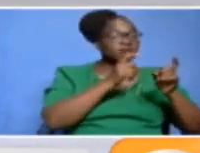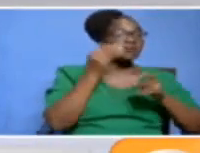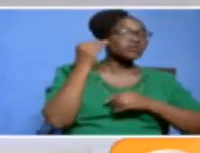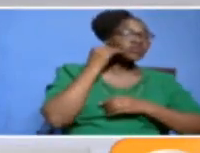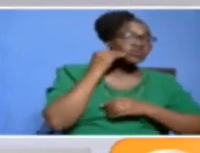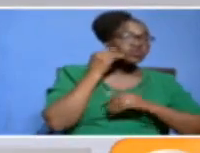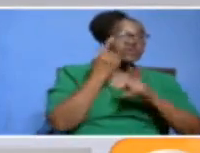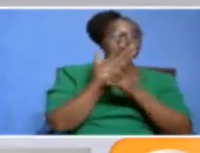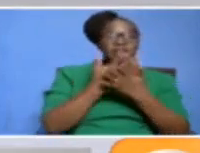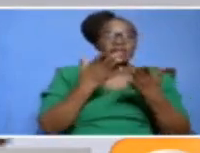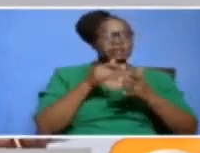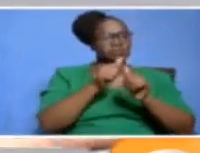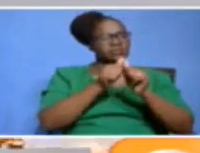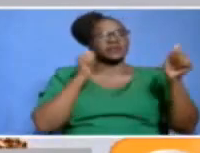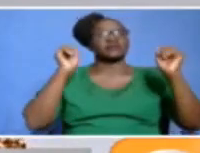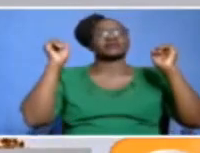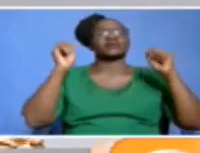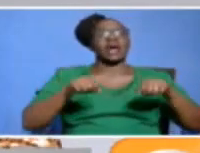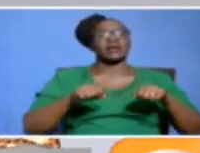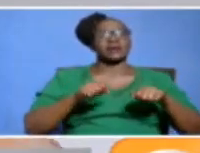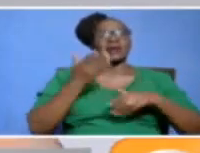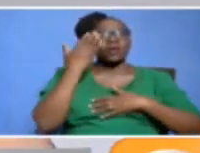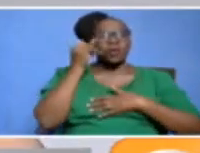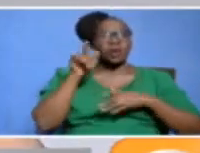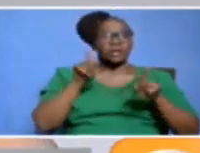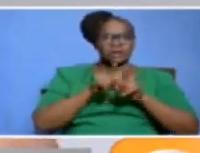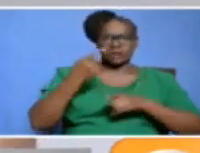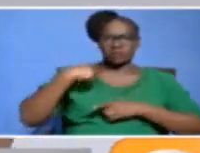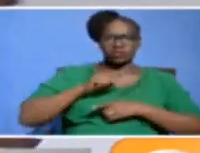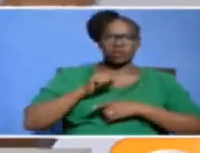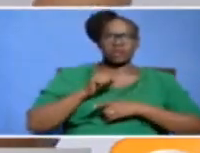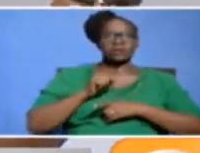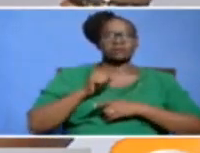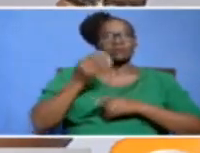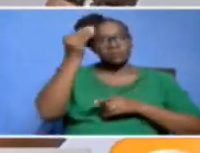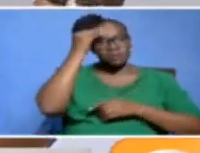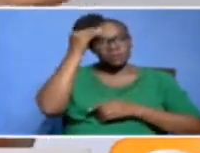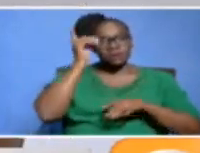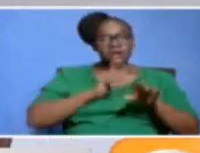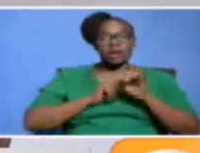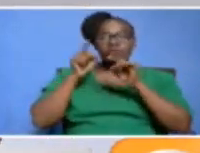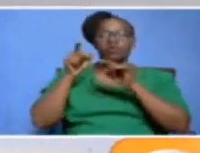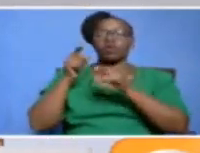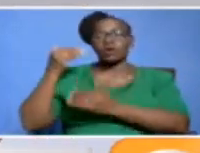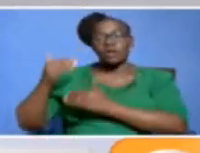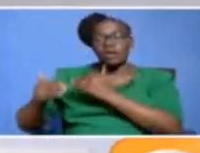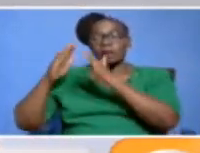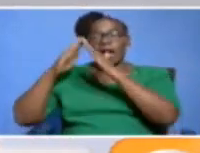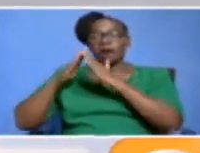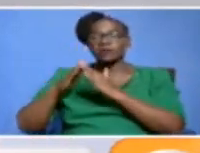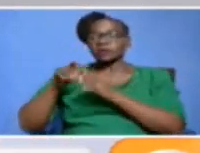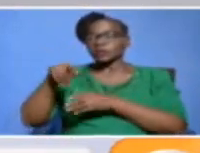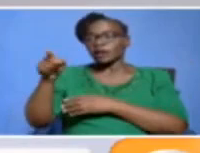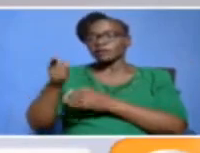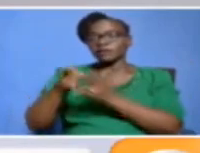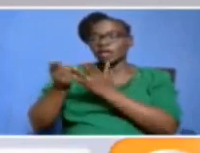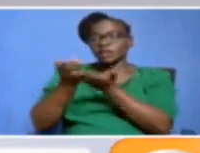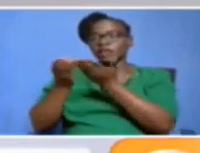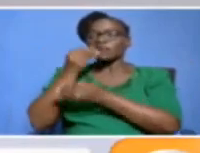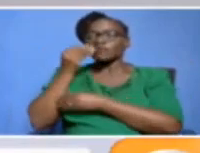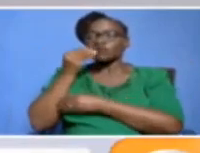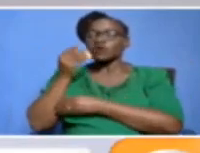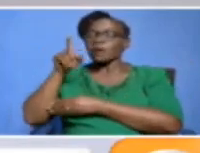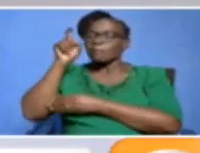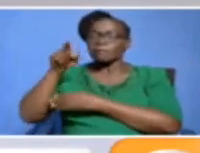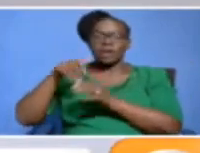na mzazi wake. Sisi tulifunzwa hivyo, mtu anakwenda kwa watu na chakula kikianza kutolewa, nyinyi mnaondoka kwa sababu ndivyo mlivyosile cha mtu. Msile